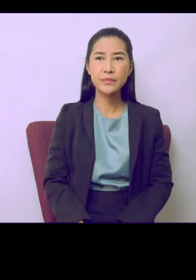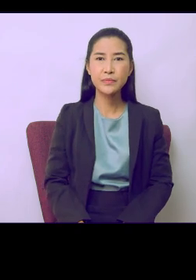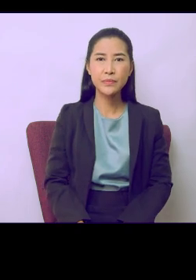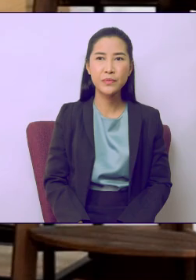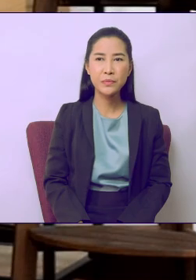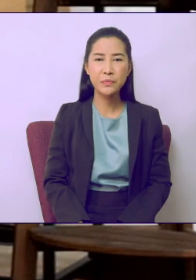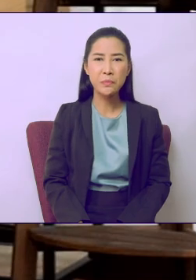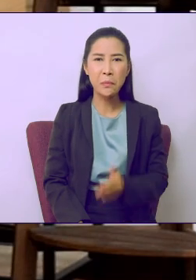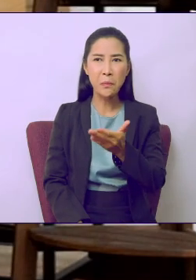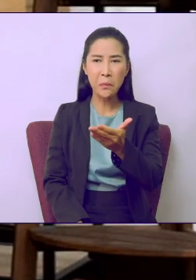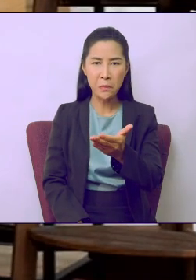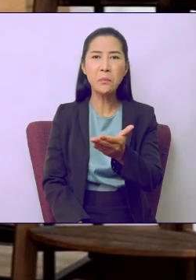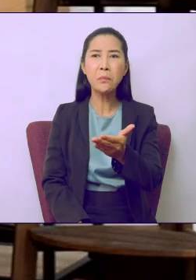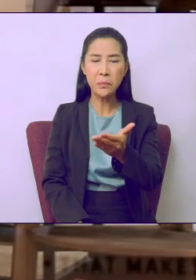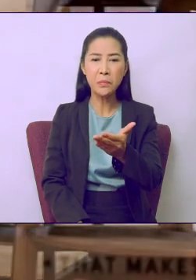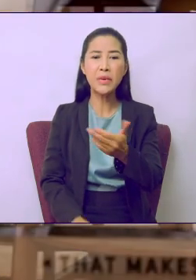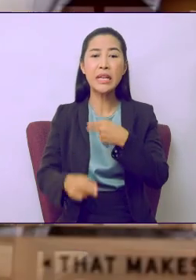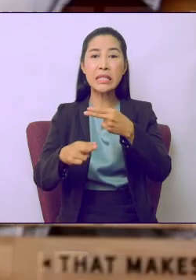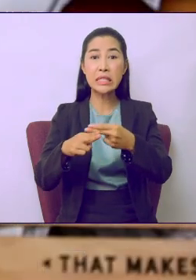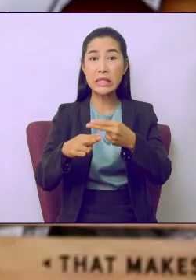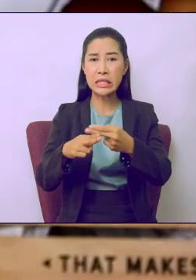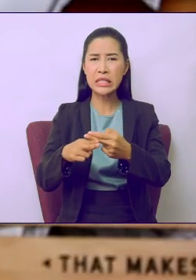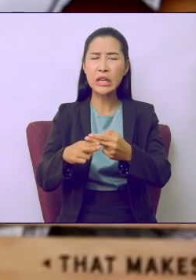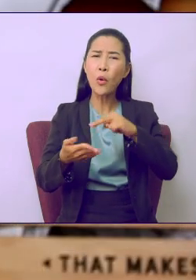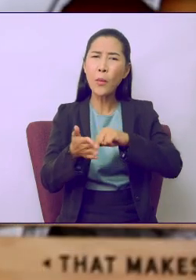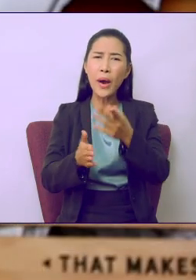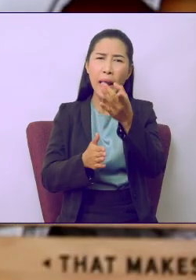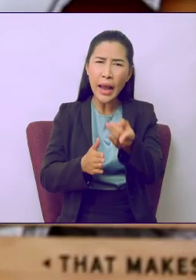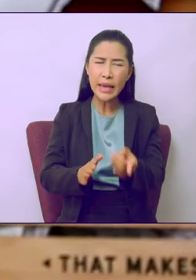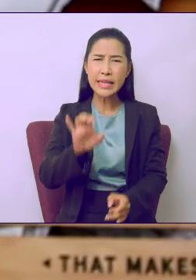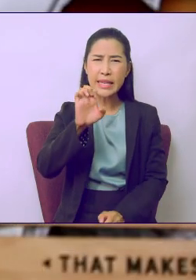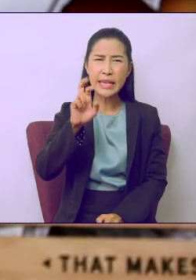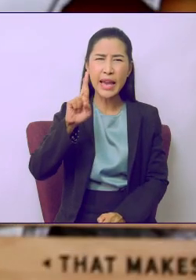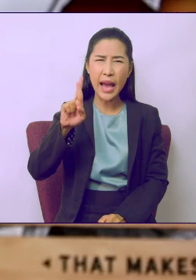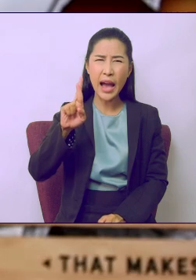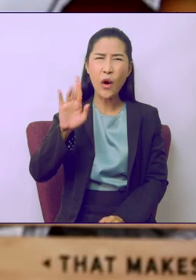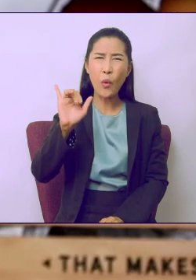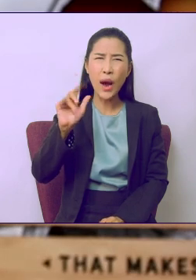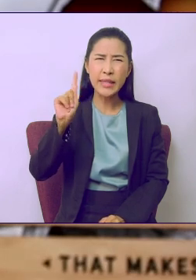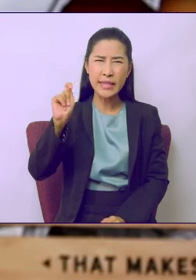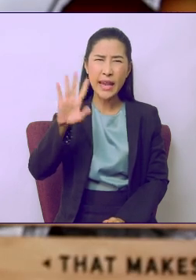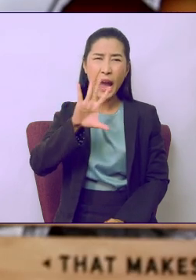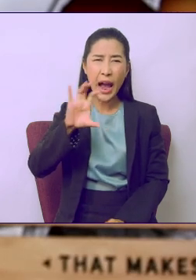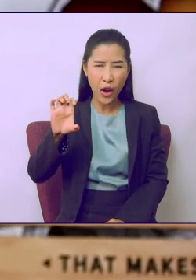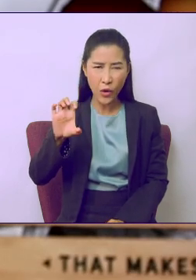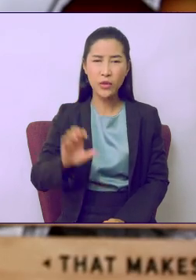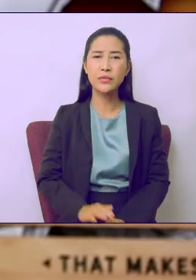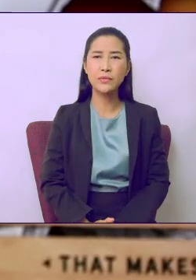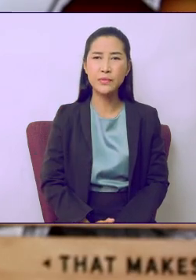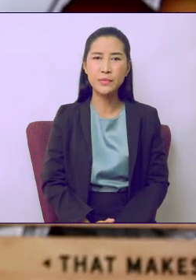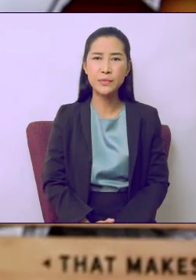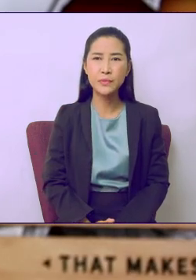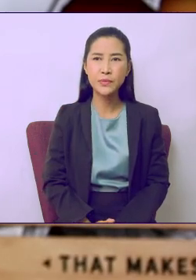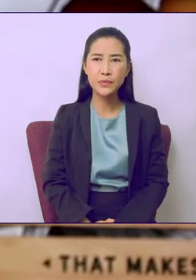เนี่ยนะครับจะเห็นว่ามันมี ER yt 500นะครับคืออะไรนะครับ ER yt 500เนี่ยนะครับก็เป็นนะครับ qualifyนะครับ